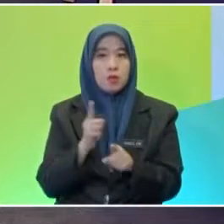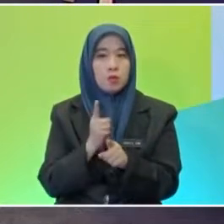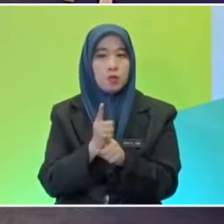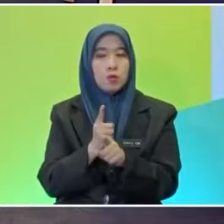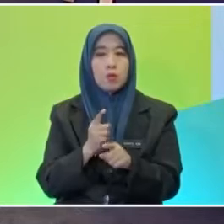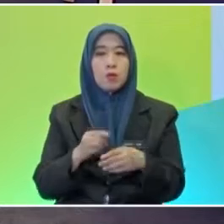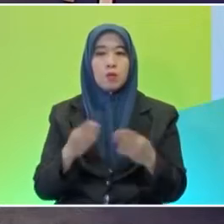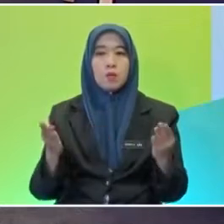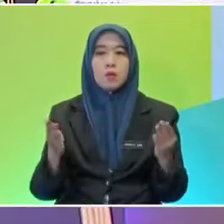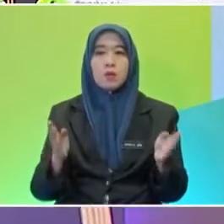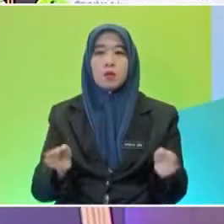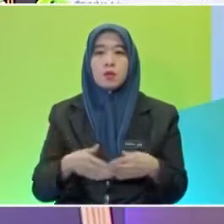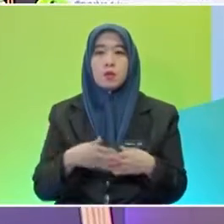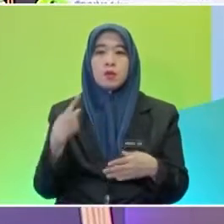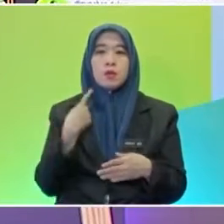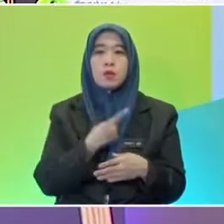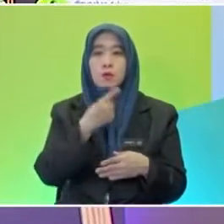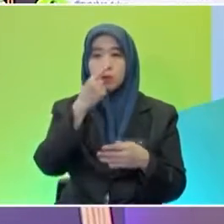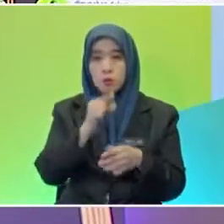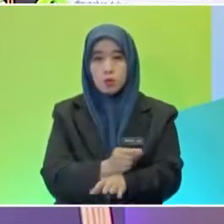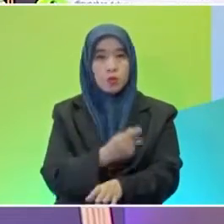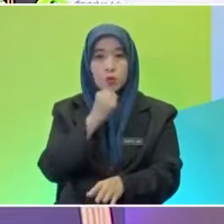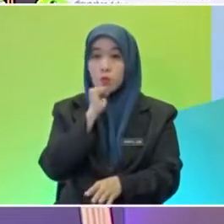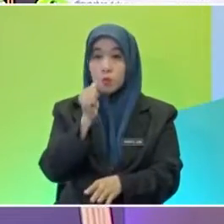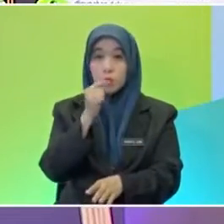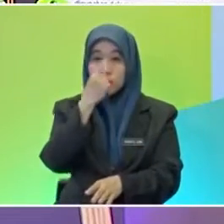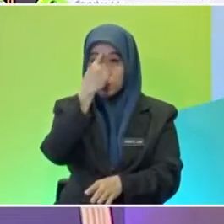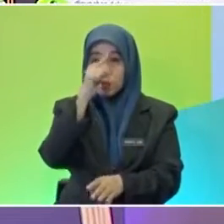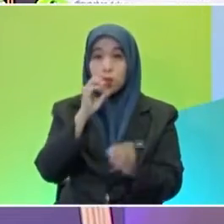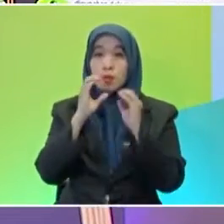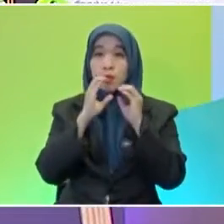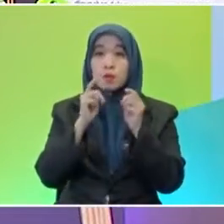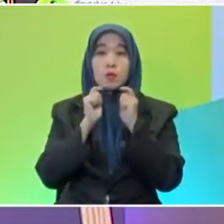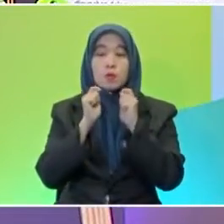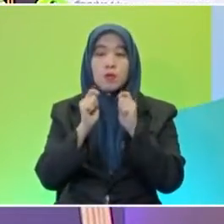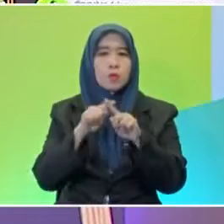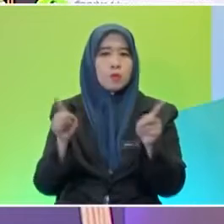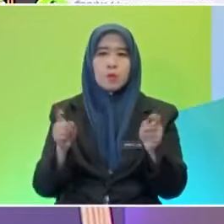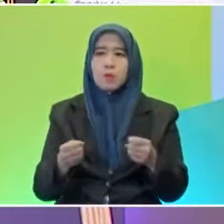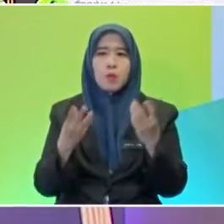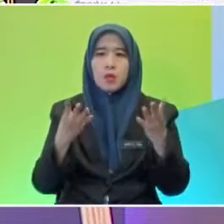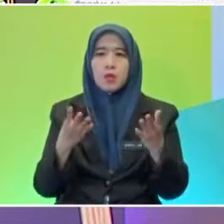seharian ini bukan saja untuk Betutu saja ya tapi tidak ada banyak lagi peranan Pancasila